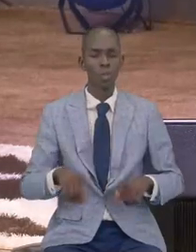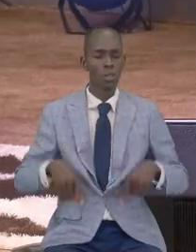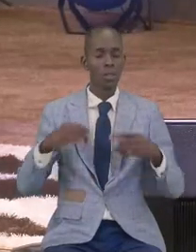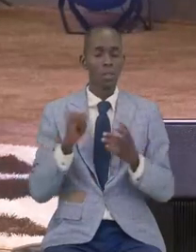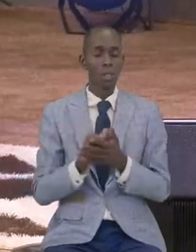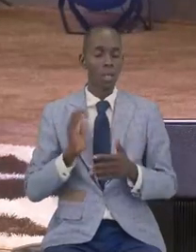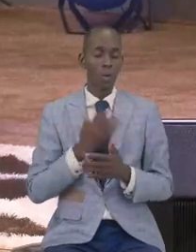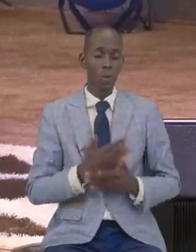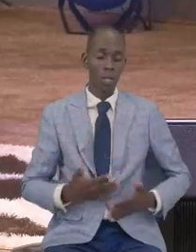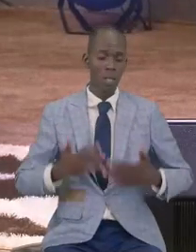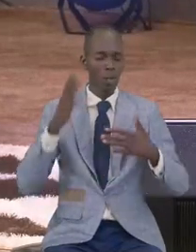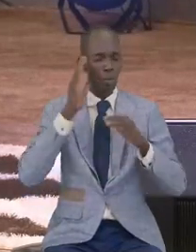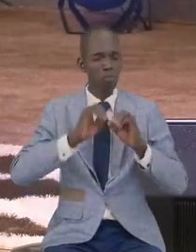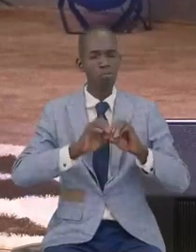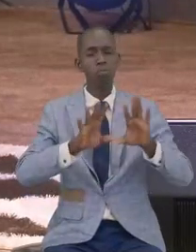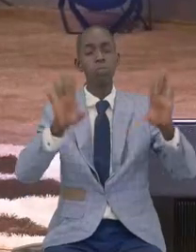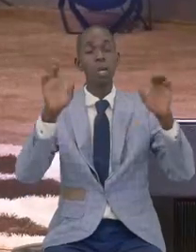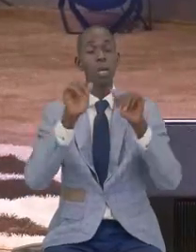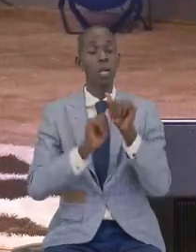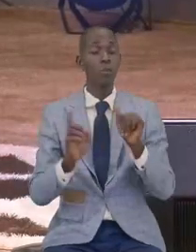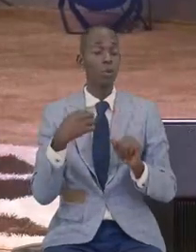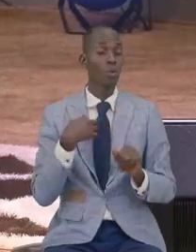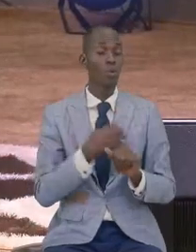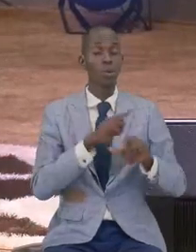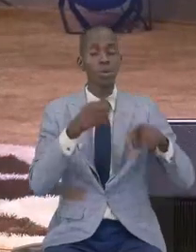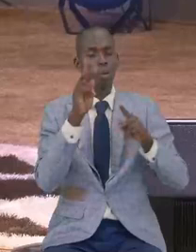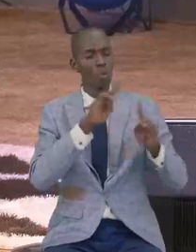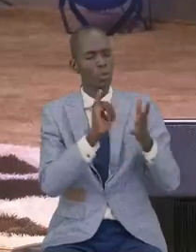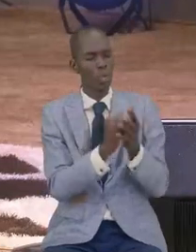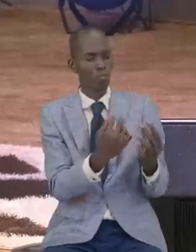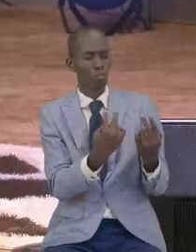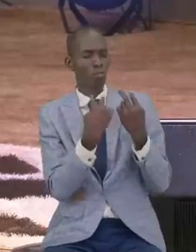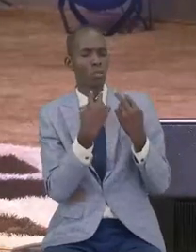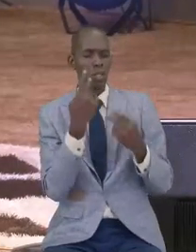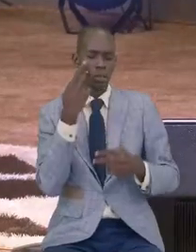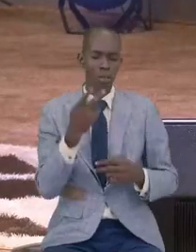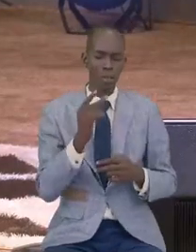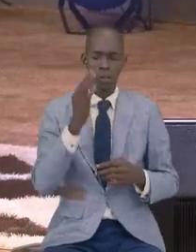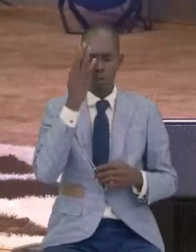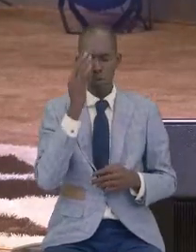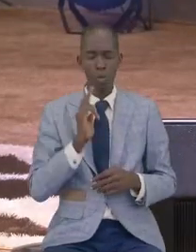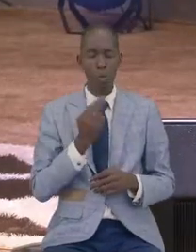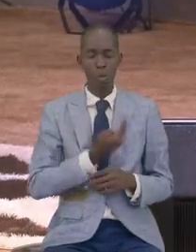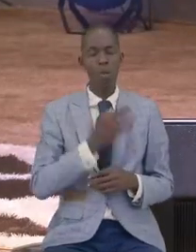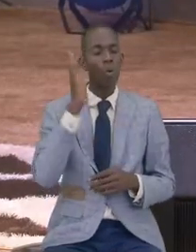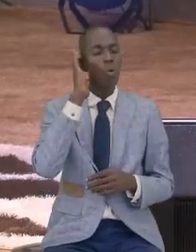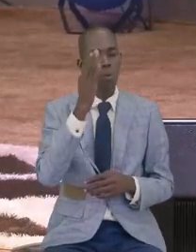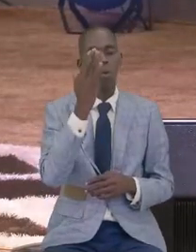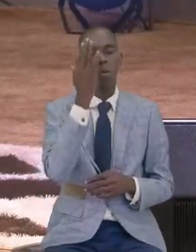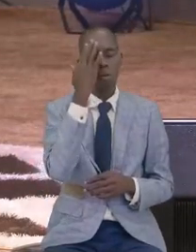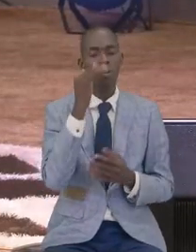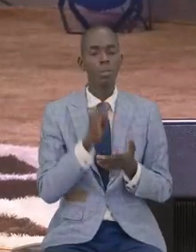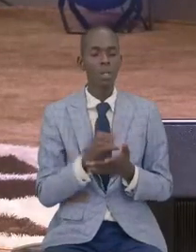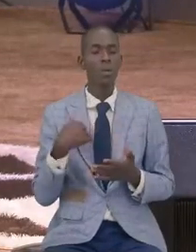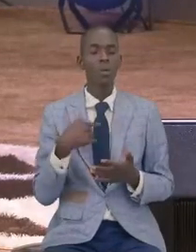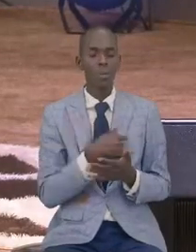que notre vie brille partout où nous allons et que les gens qui nous voient, qui nous connaissent, qui sachent que nous avons été